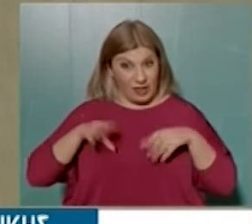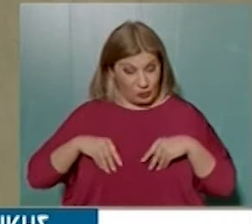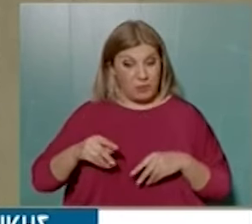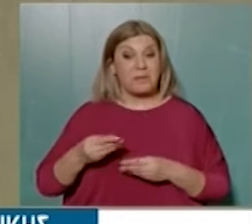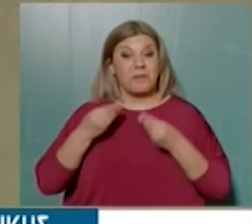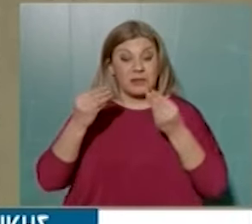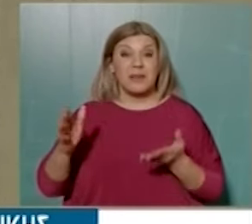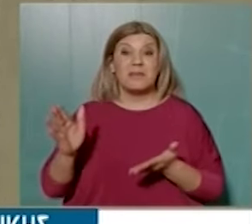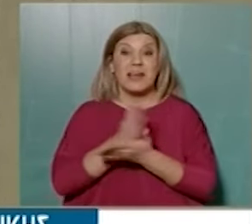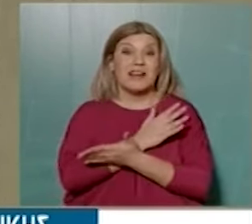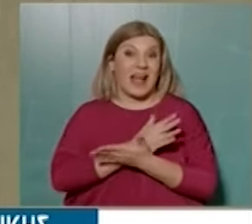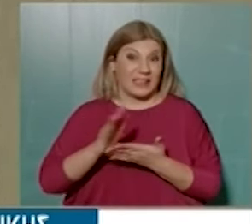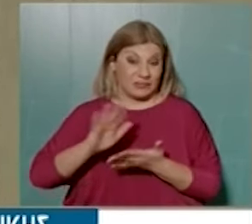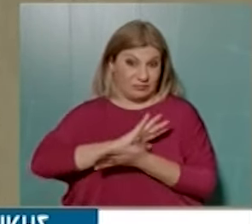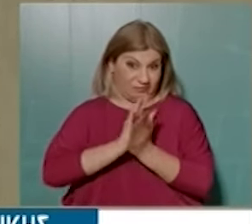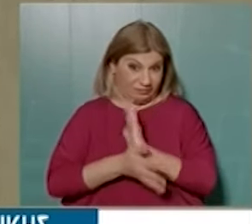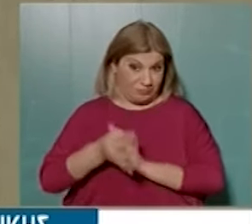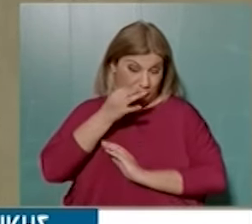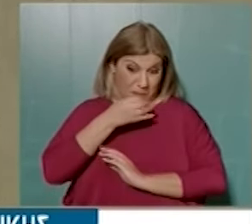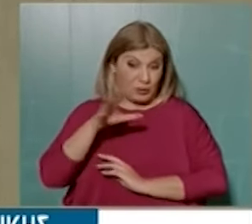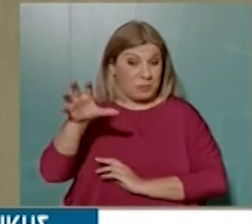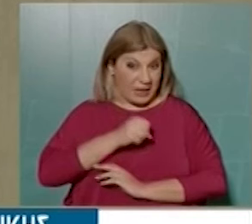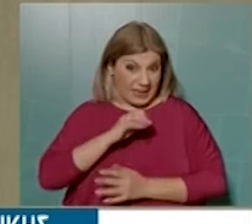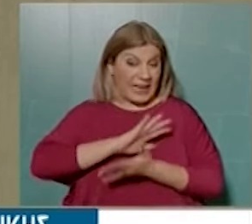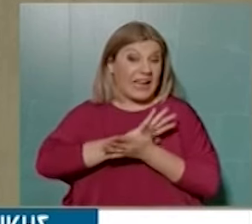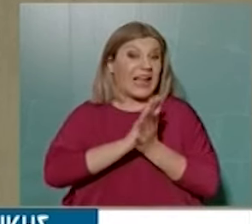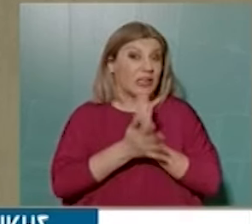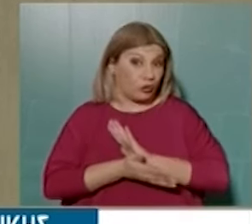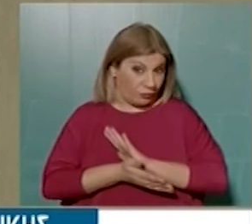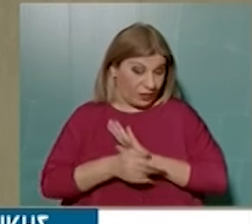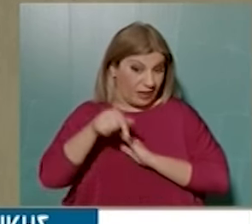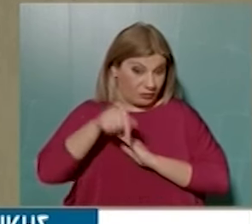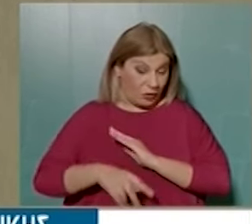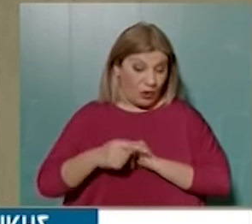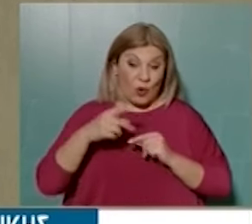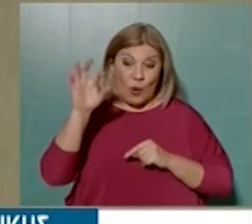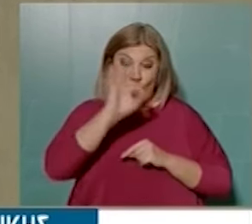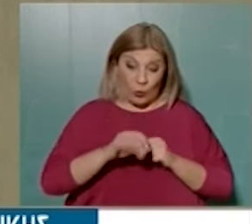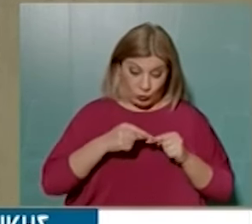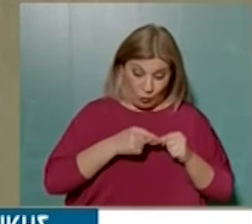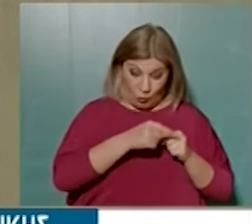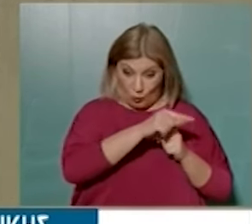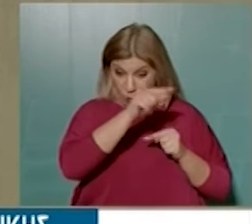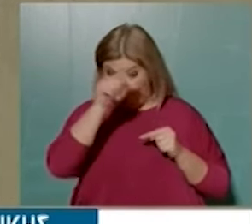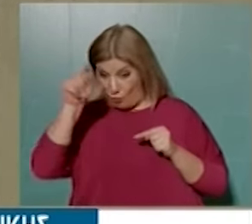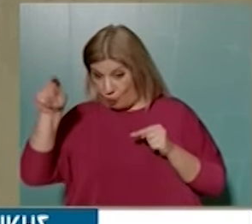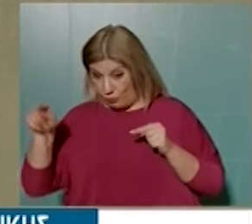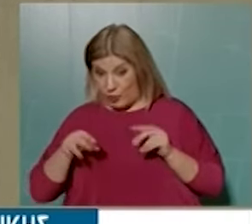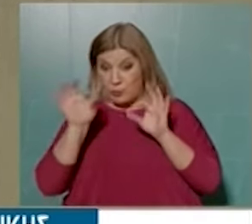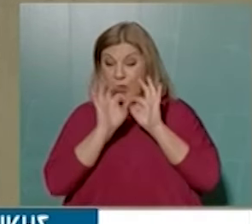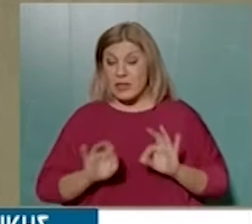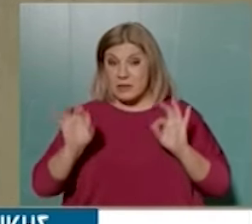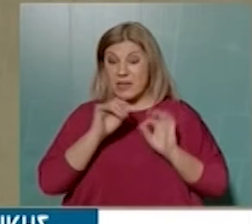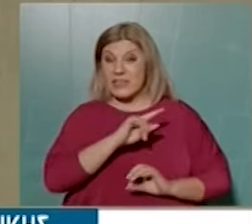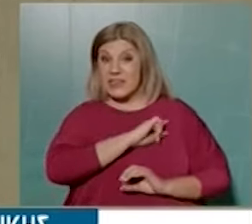παραλάβατε χάος όπως λίγο πολύ μας λέτε όλο αυτό το διάστημα μα απ τον οκτώβρη που προετοιμάζεστε για να αναλάβετε